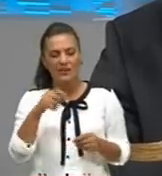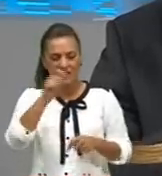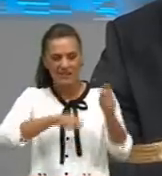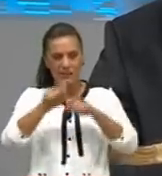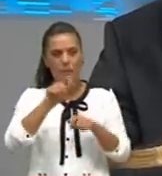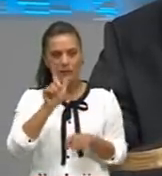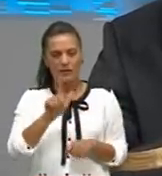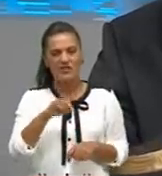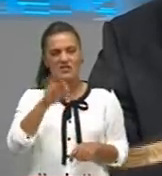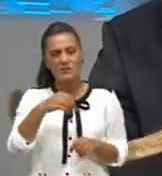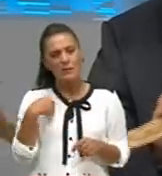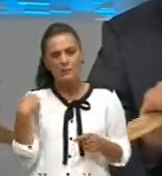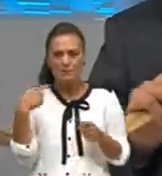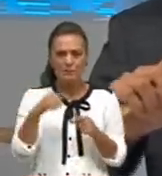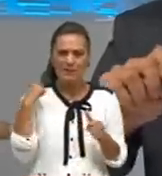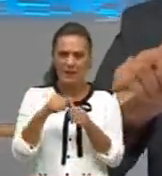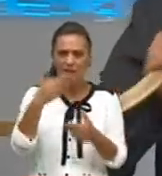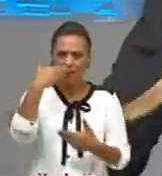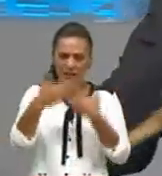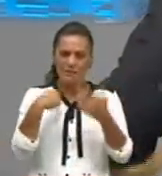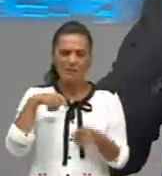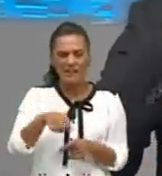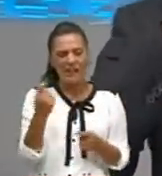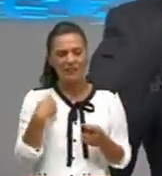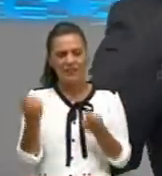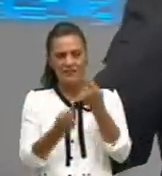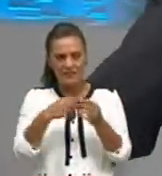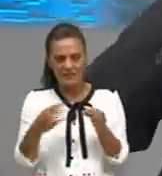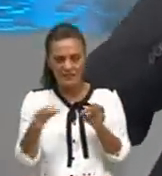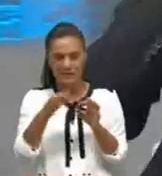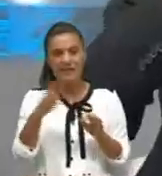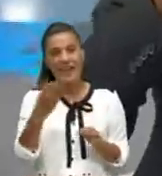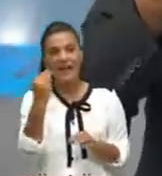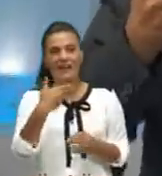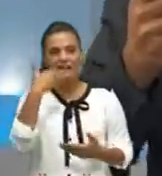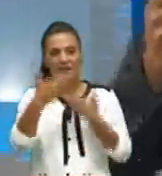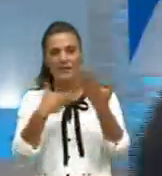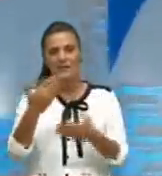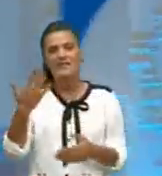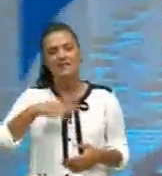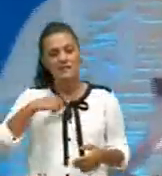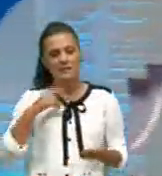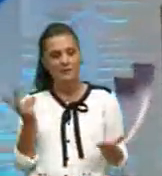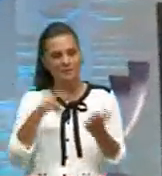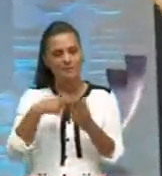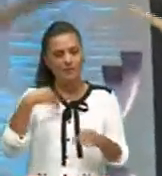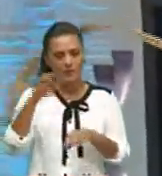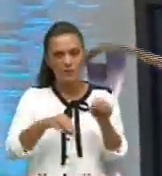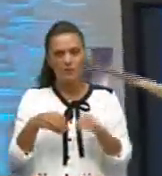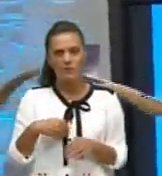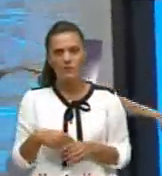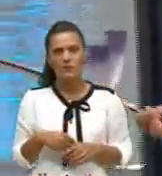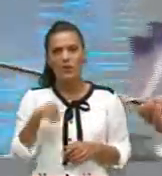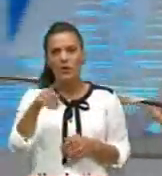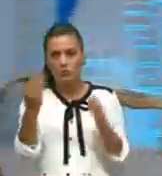gerekiyor. Hı hı. Bir yandan kurmak ister misiniz anlatırken? Bir taraftan şunu kurayım, kurun, hem daha iyi anlatayım. Şurada tamam, hemen izninizle kurayım. Lütfen buyurun. Müsait